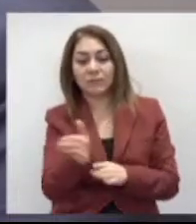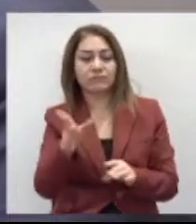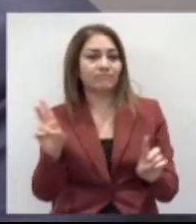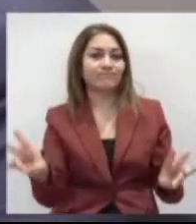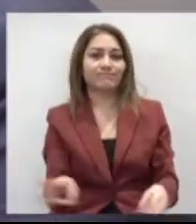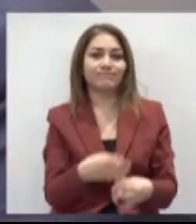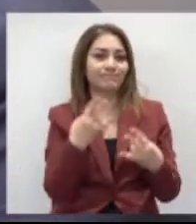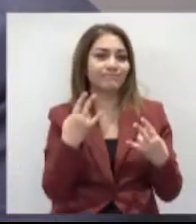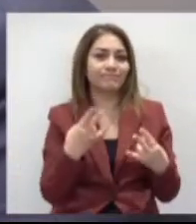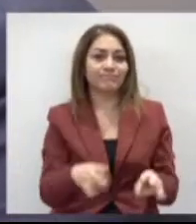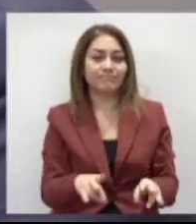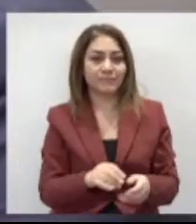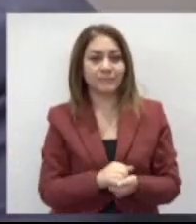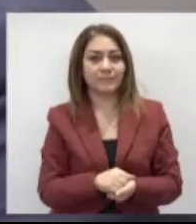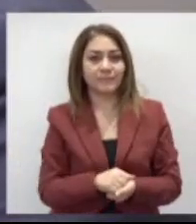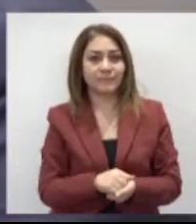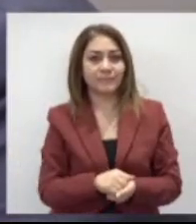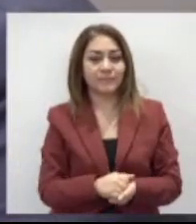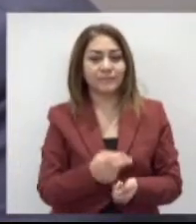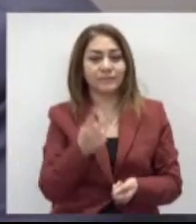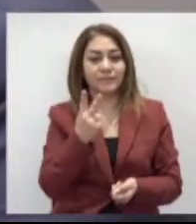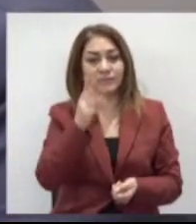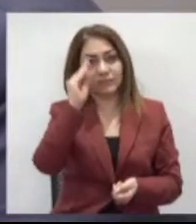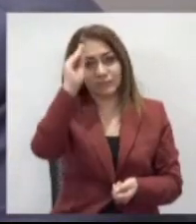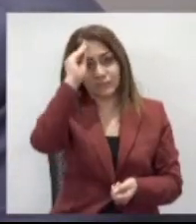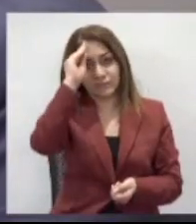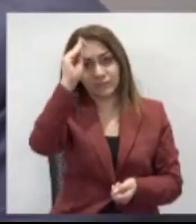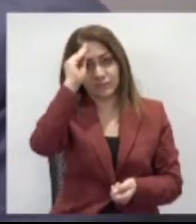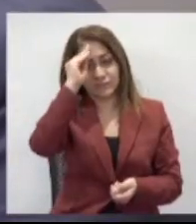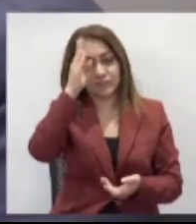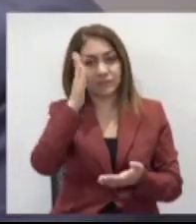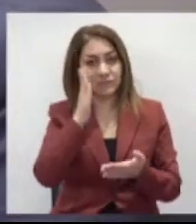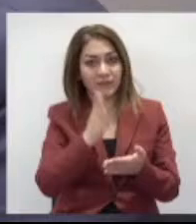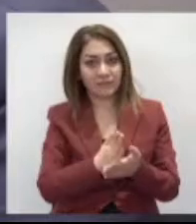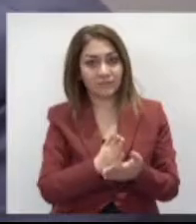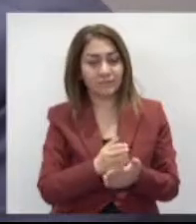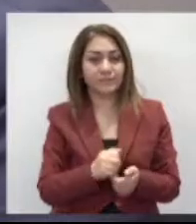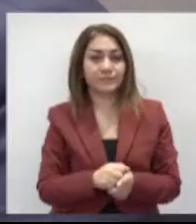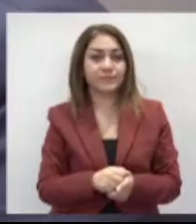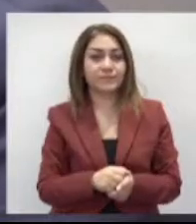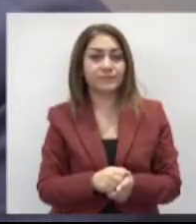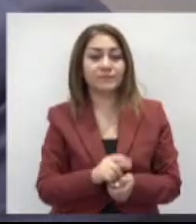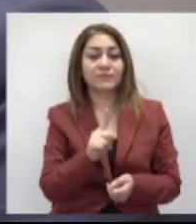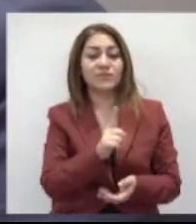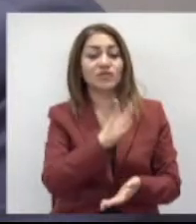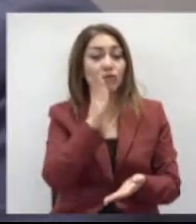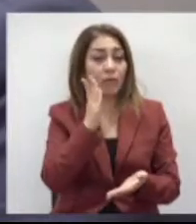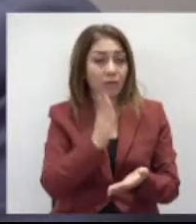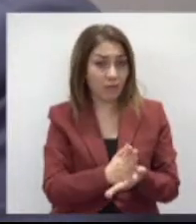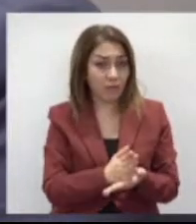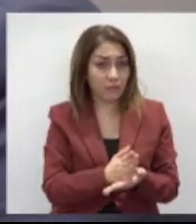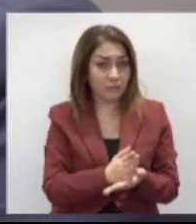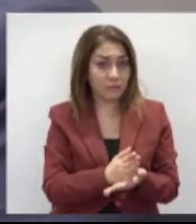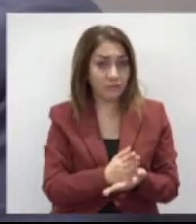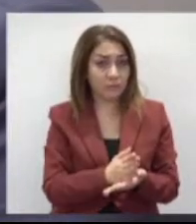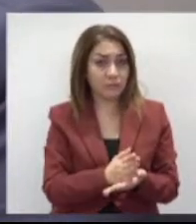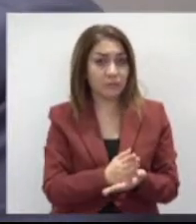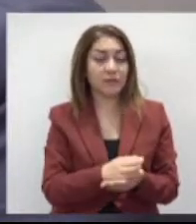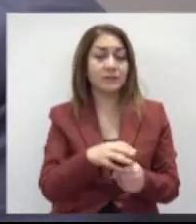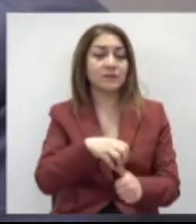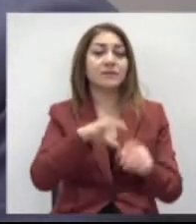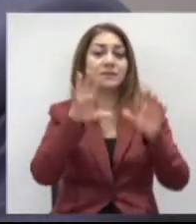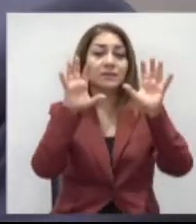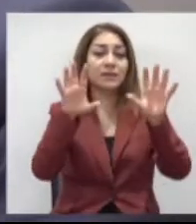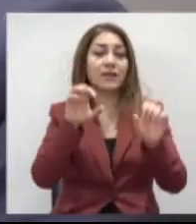և ընդհանուր առմամբ երկու մոտեցում կարող է ստելնել, ըստ այն ինչ որ կա, այսինքն ըստ